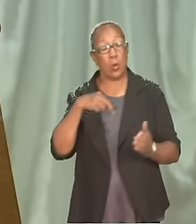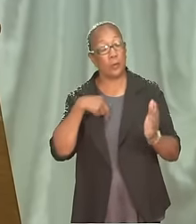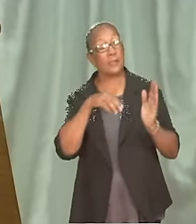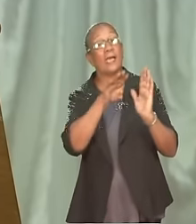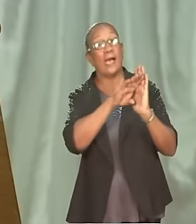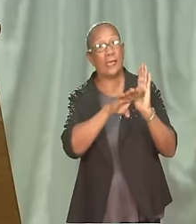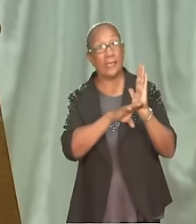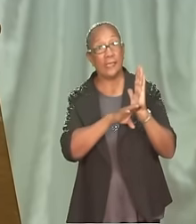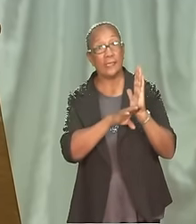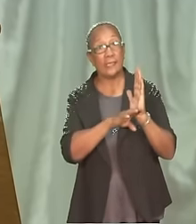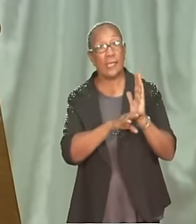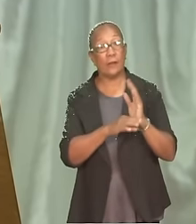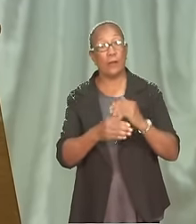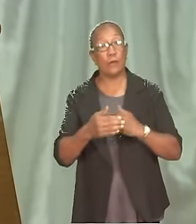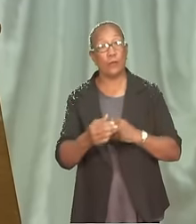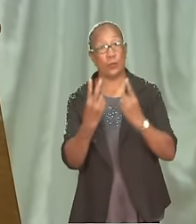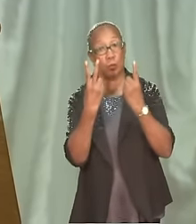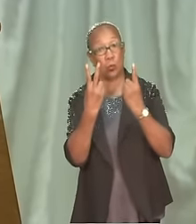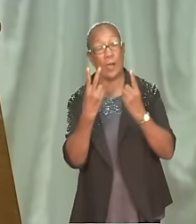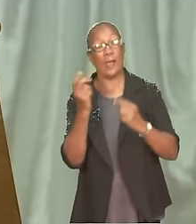voor de 12 maanden.